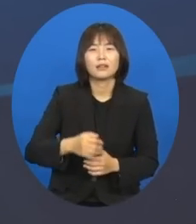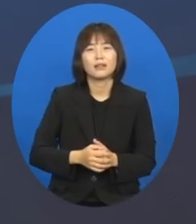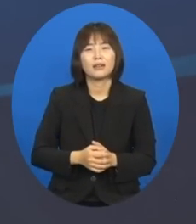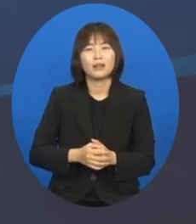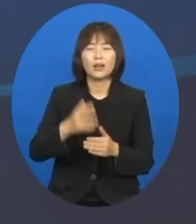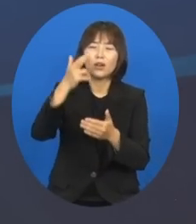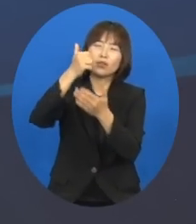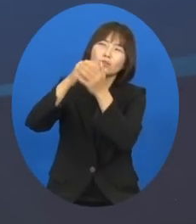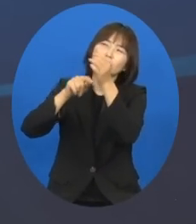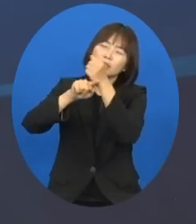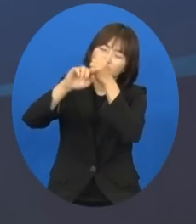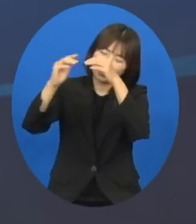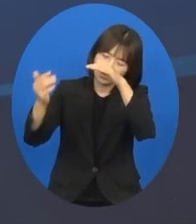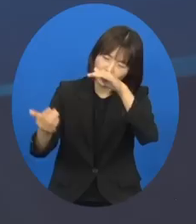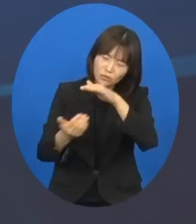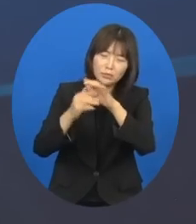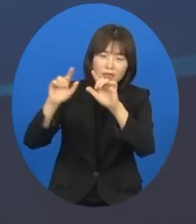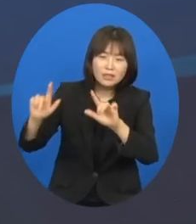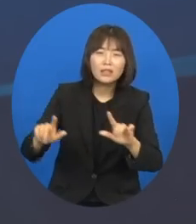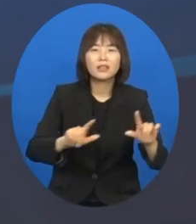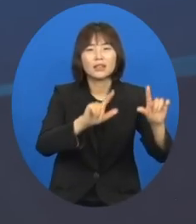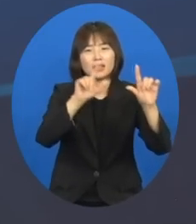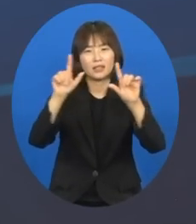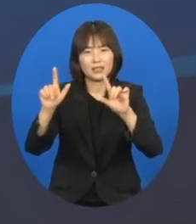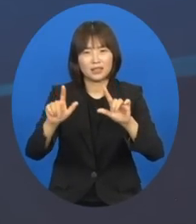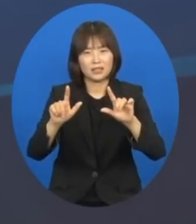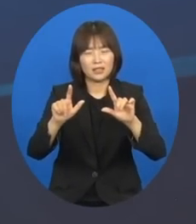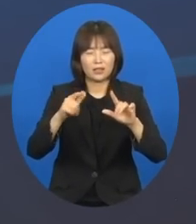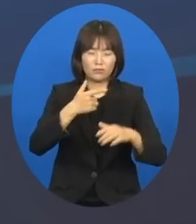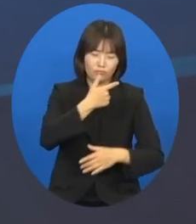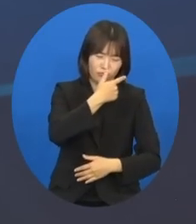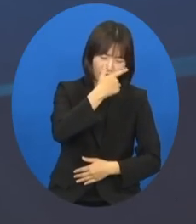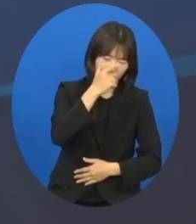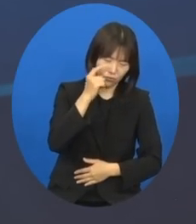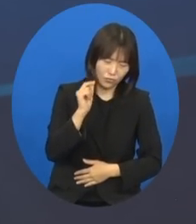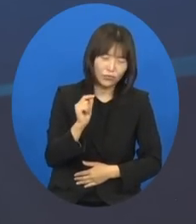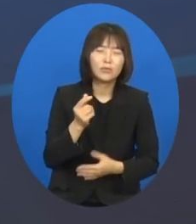주들이 이루며 살기엔 부족합니다이